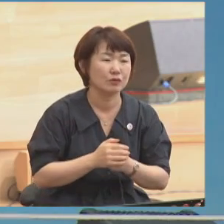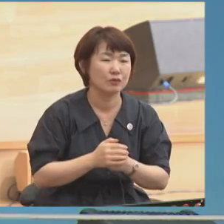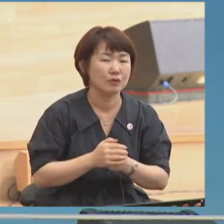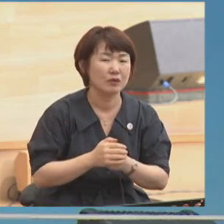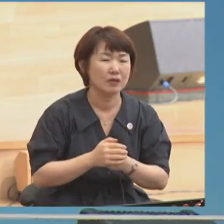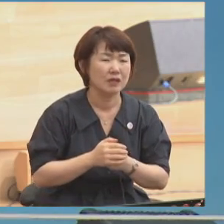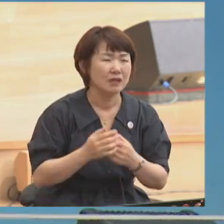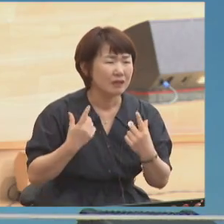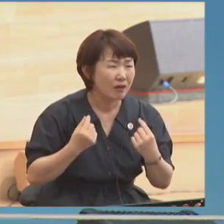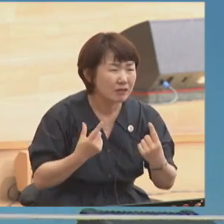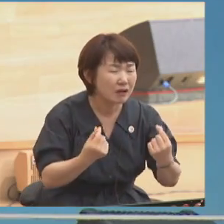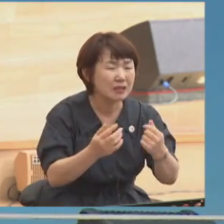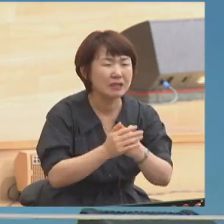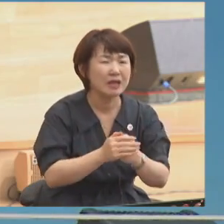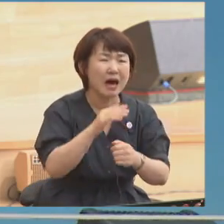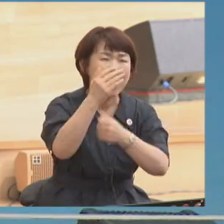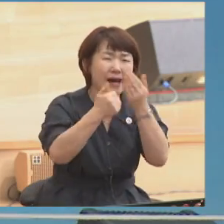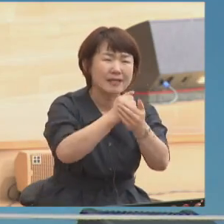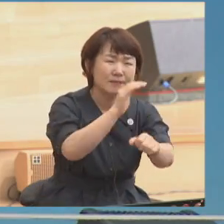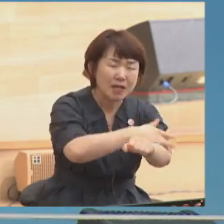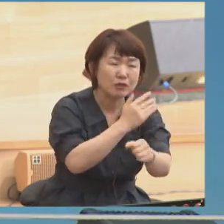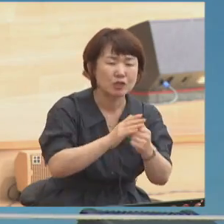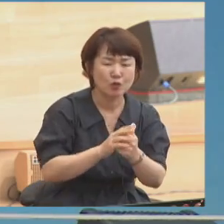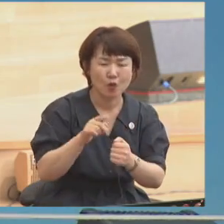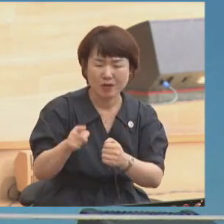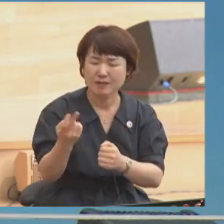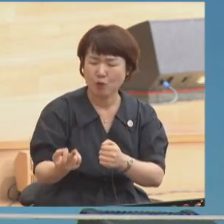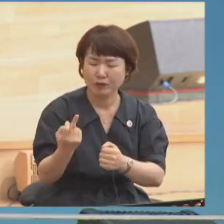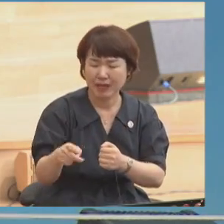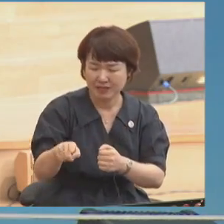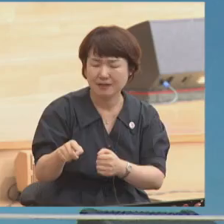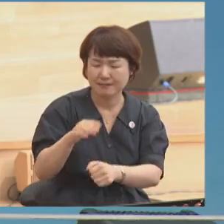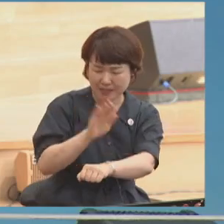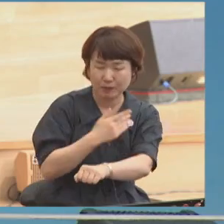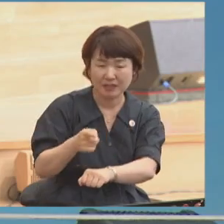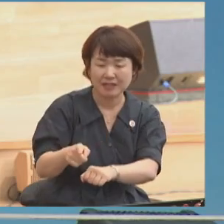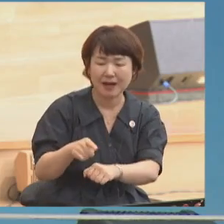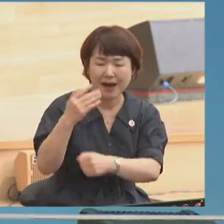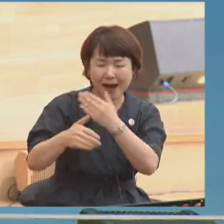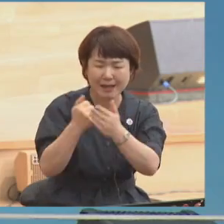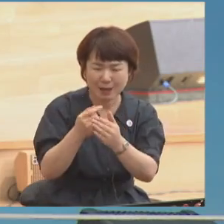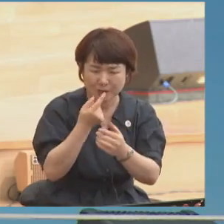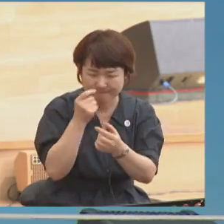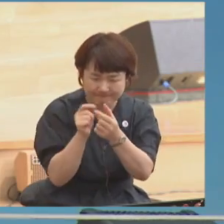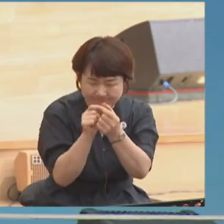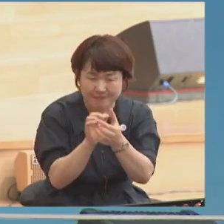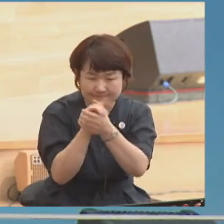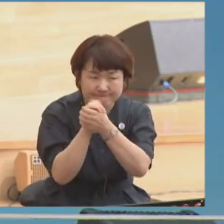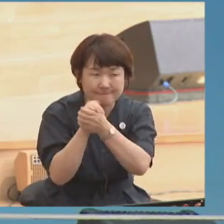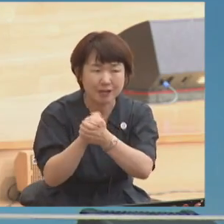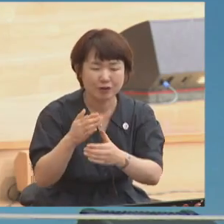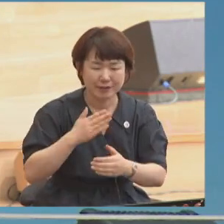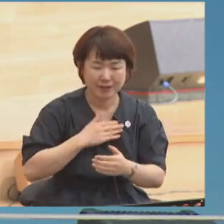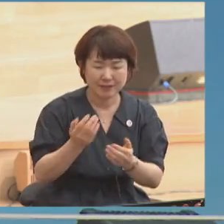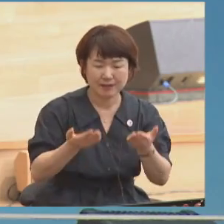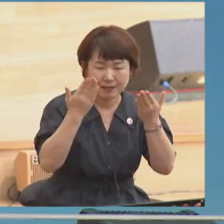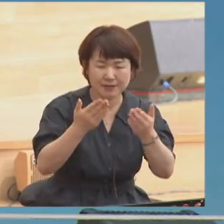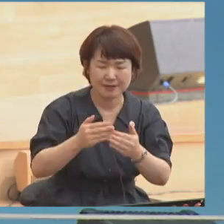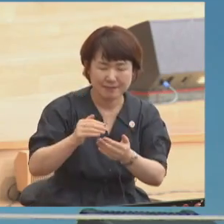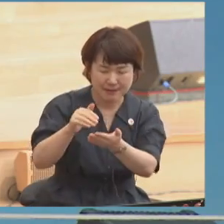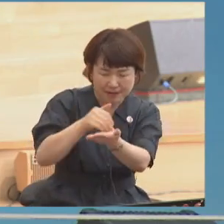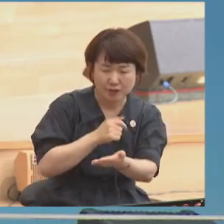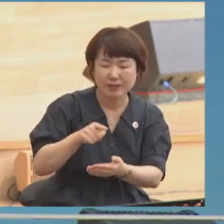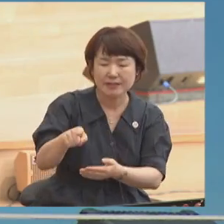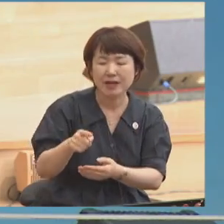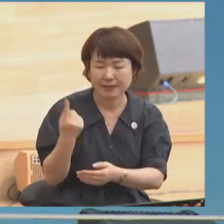여전히 밖에서. 아벨, 네가 화근이라는 게, 네가 하나님 꼬드겼다라는 거예요. 내 제사가 거절되도록 네가 뭐 어떻게